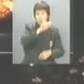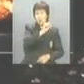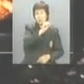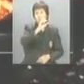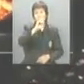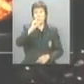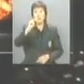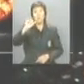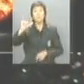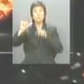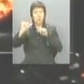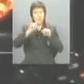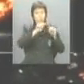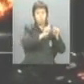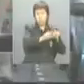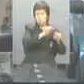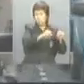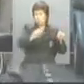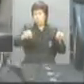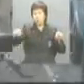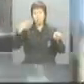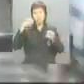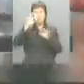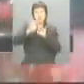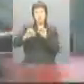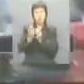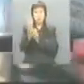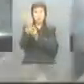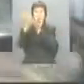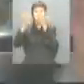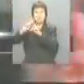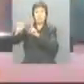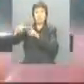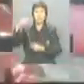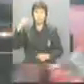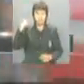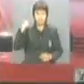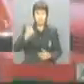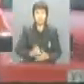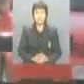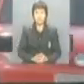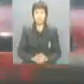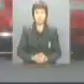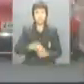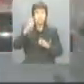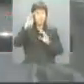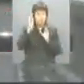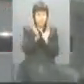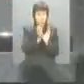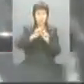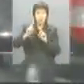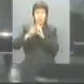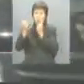ค้าอีกหลายแห่งที่ถูกวางเพลิงหรือถูกปล้นโดยกลุ่มวัยรุ่นที่ก่อเหตุจลาจลรถตำรวจและรถยนต์ของประชาชน